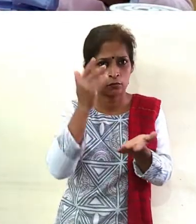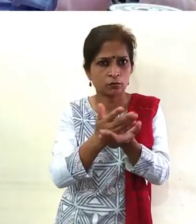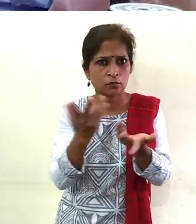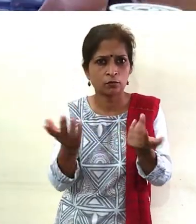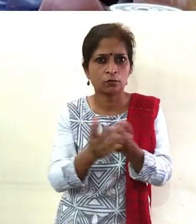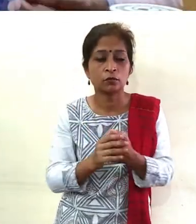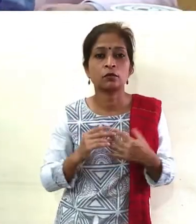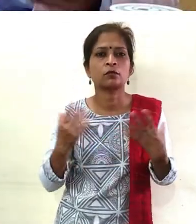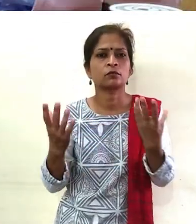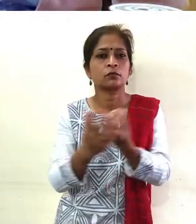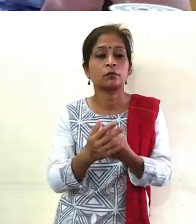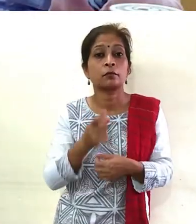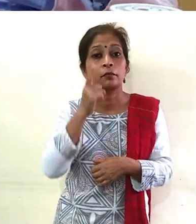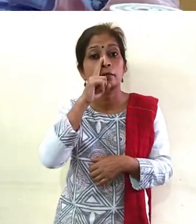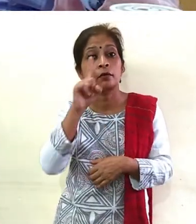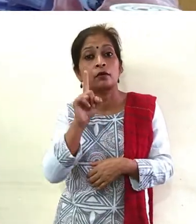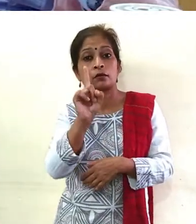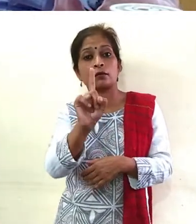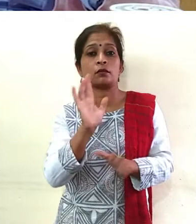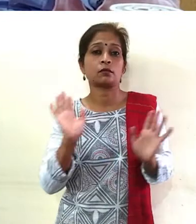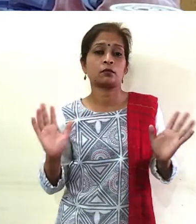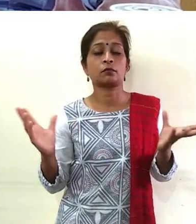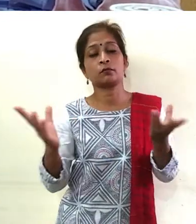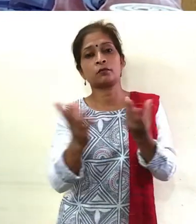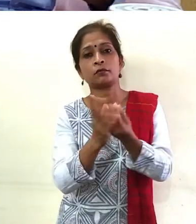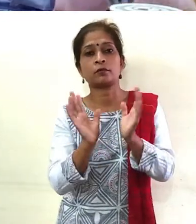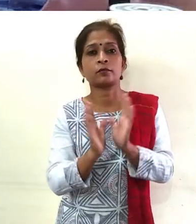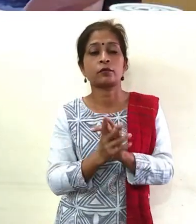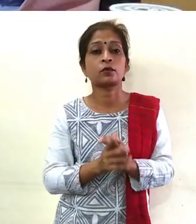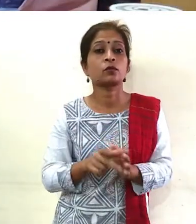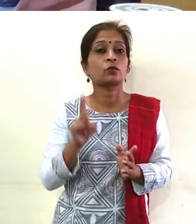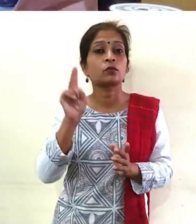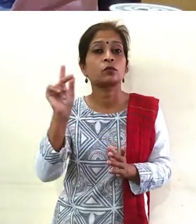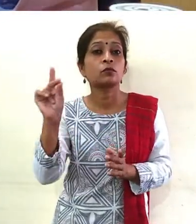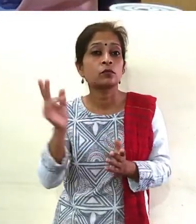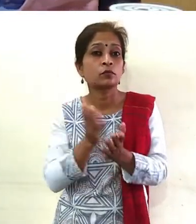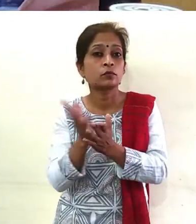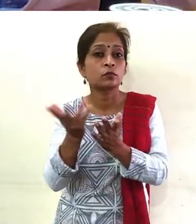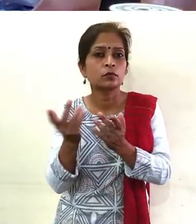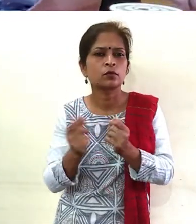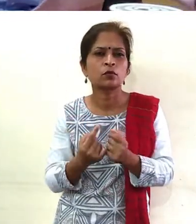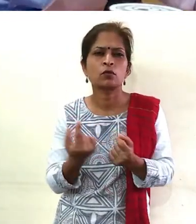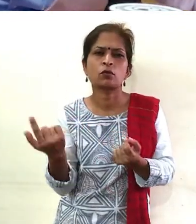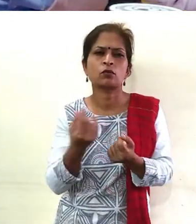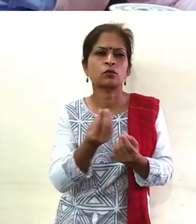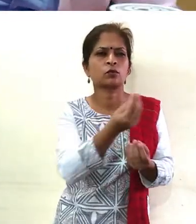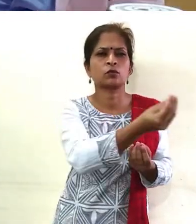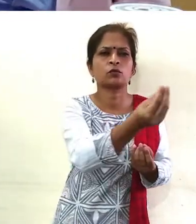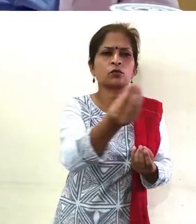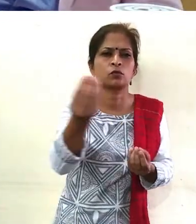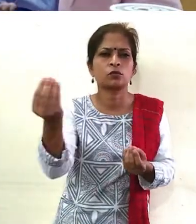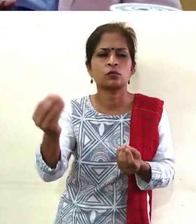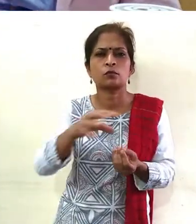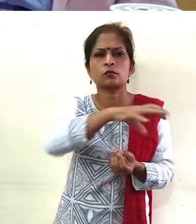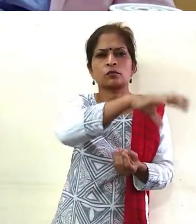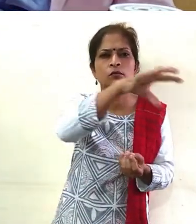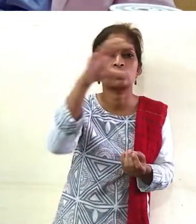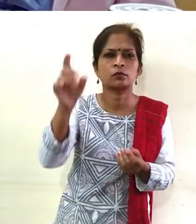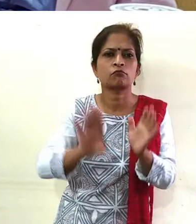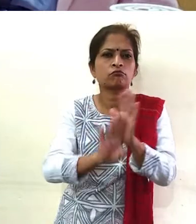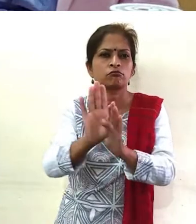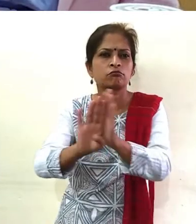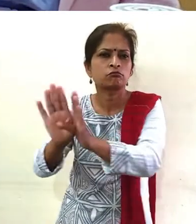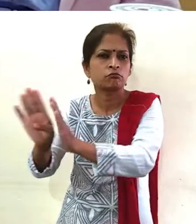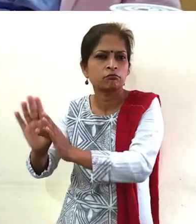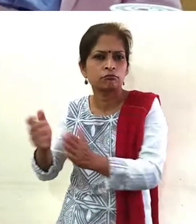कि हम सब एक ही माँ से आए हैं। जी बिल्कुल। और दूसरी मान्यता है कि भाई हर जगह से थोड़ा विकास हुआ। लेकिन अभी